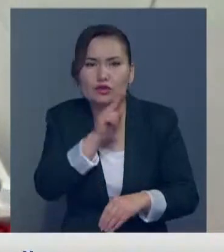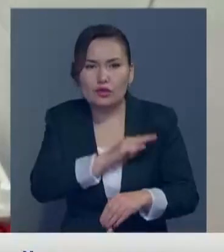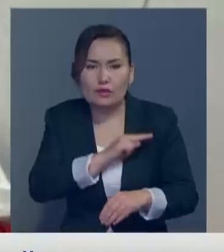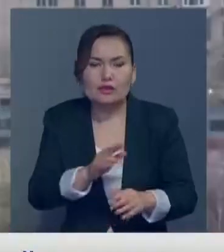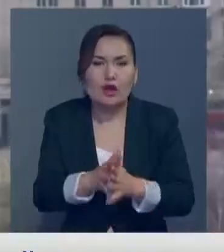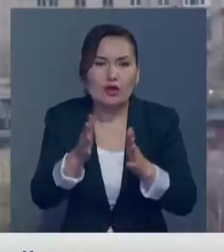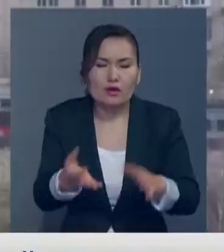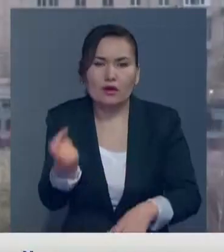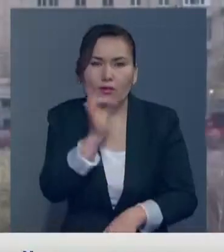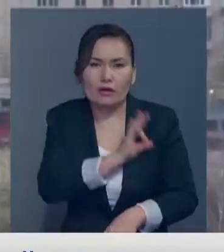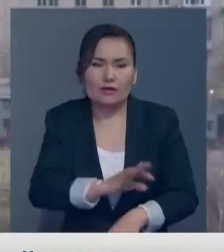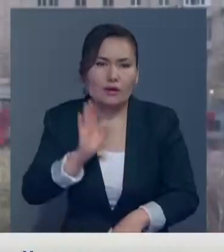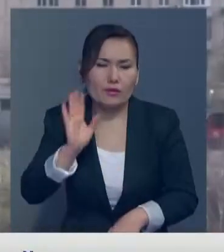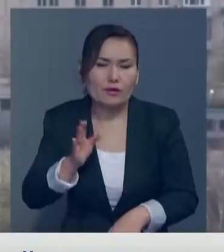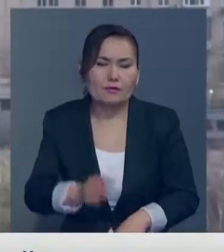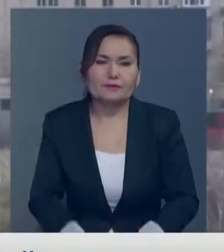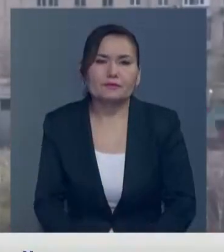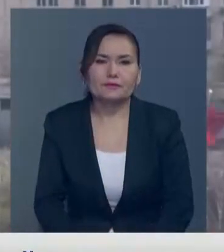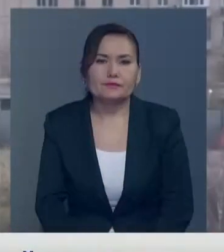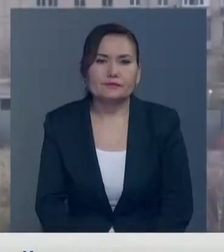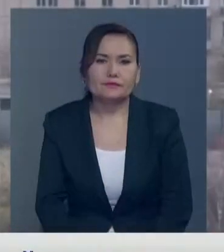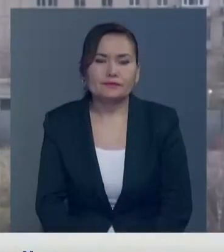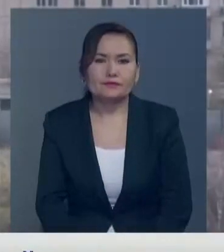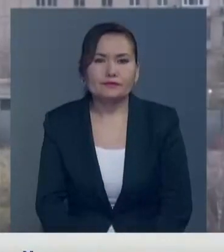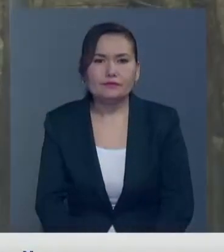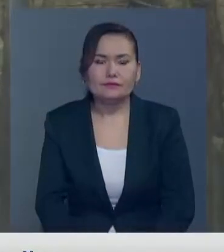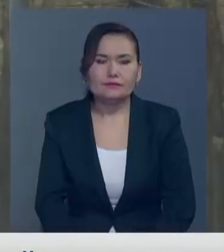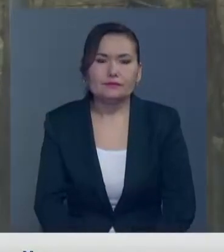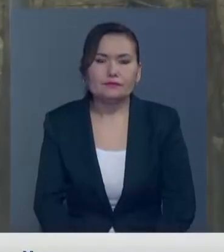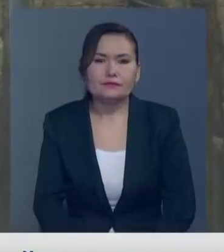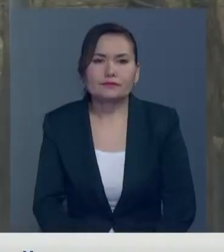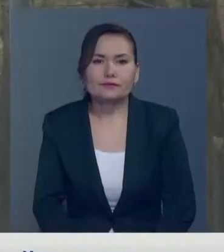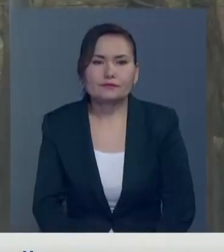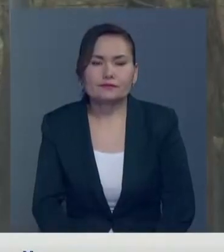үлкен көмек болмақ, дейді жергілікті билік өкілдері. Дәурен Ақашұлы, хабар 24.